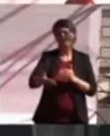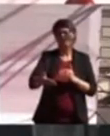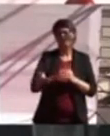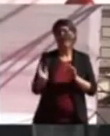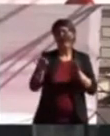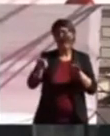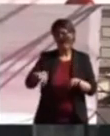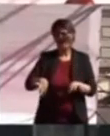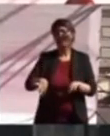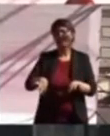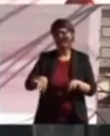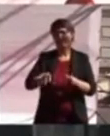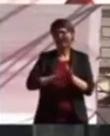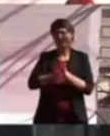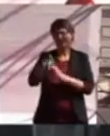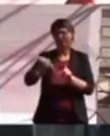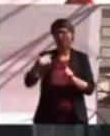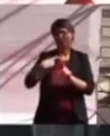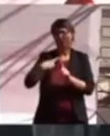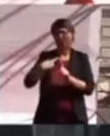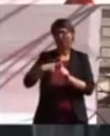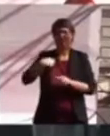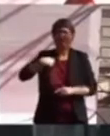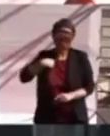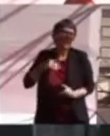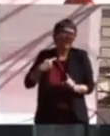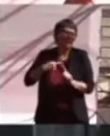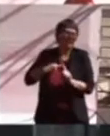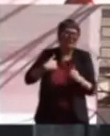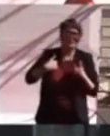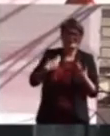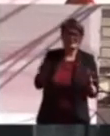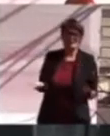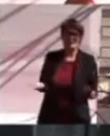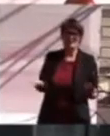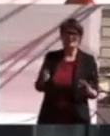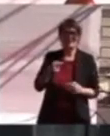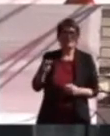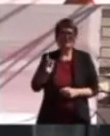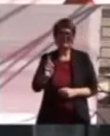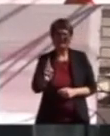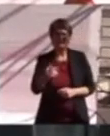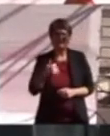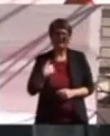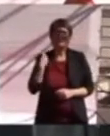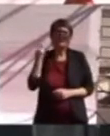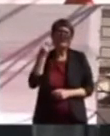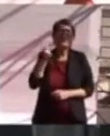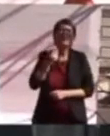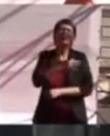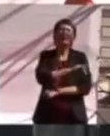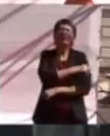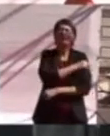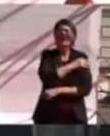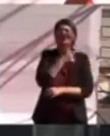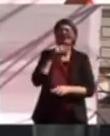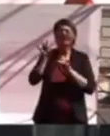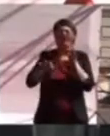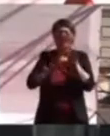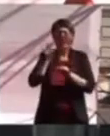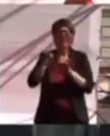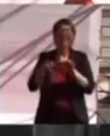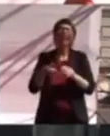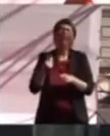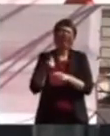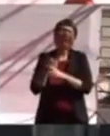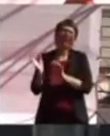io sono ottimista non sono pessimista io penso che il vaccino le cure arriveranno noi abbiamo dei